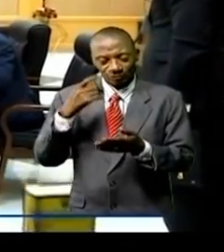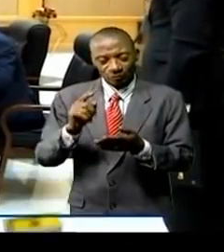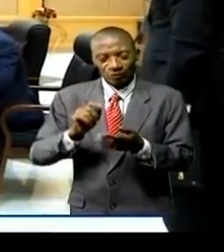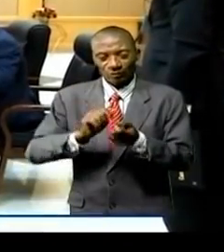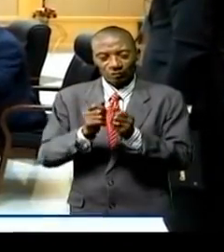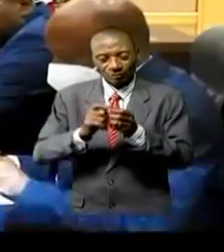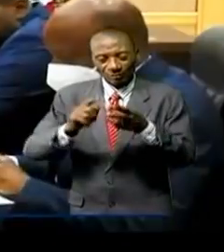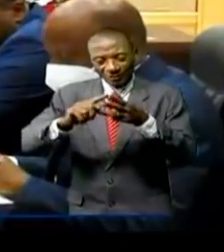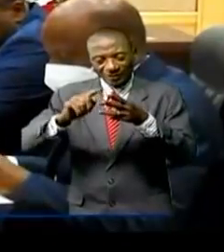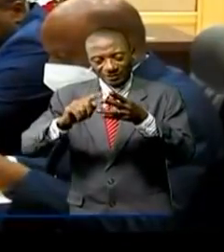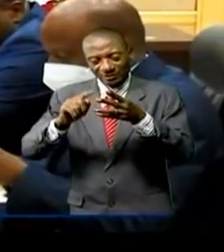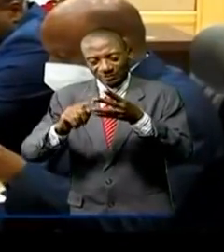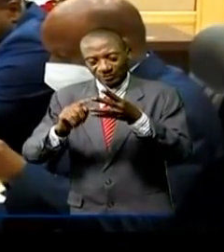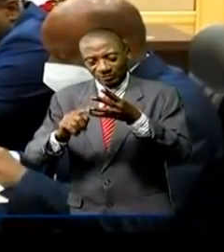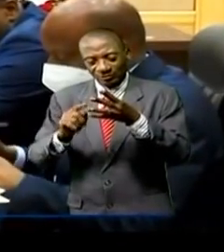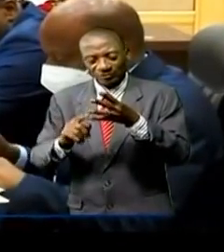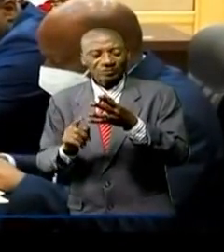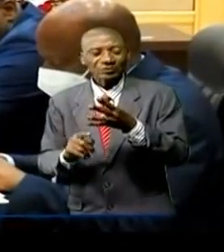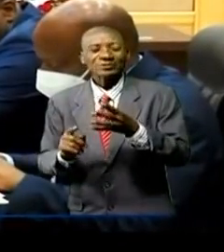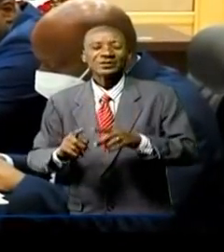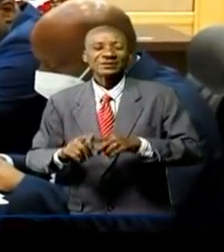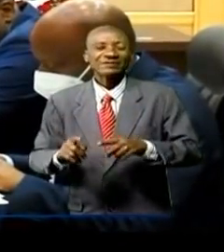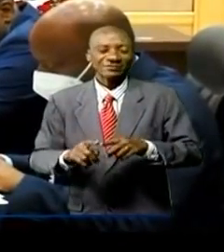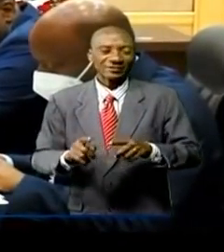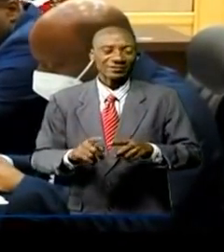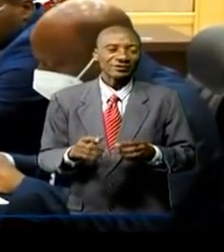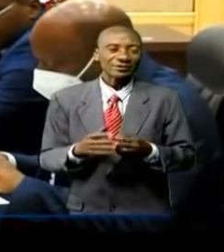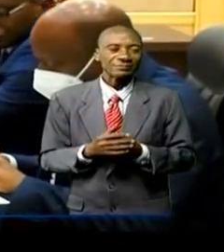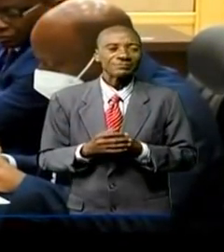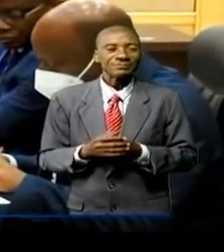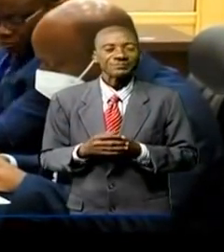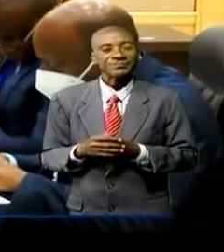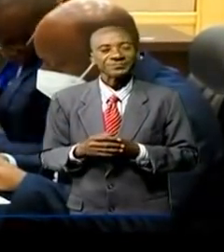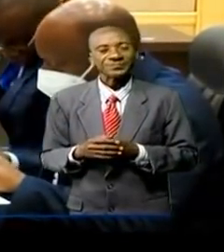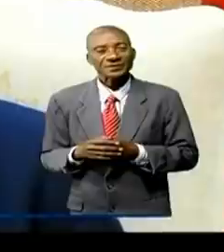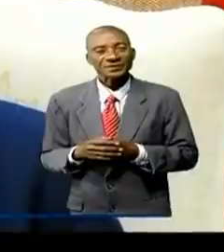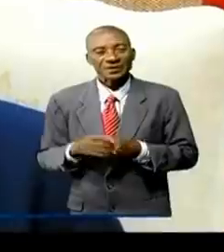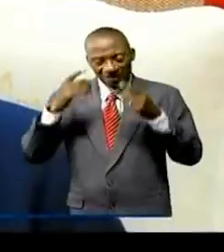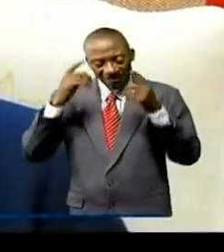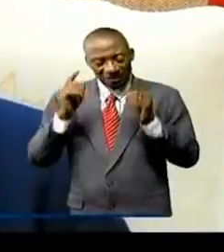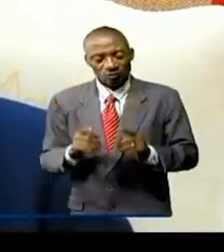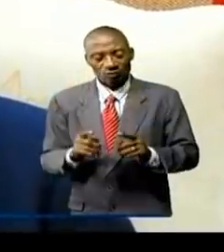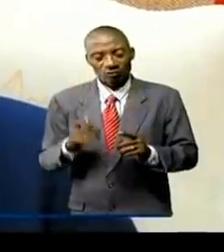la défense, avec trois textes de référence. Un premier accord cadre sur la